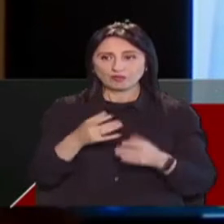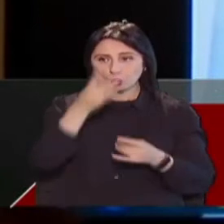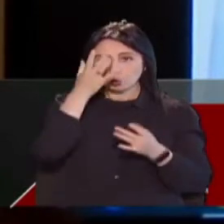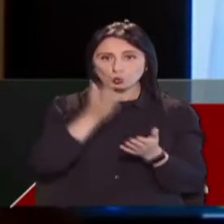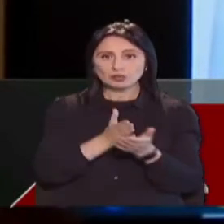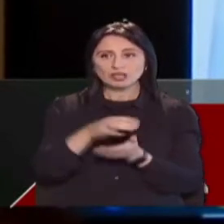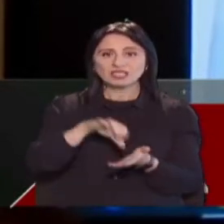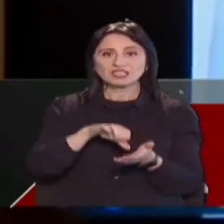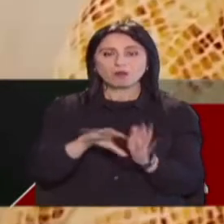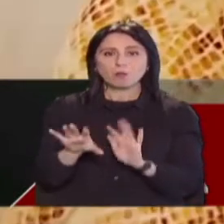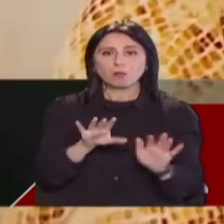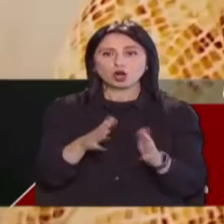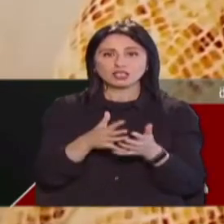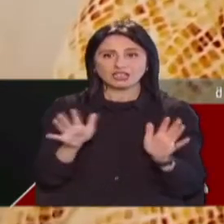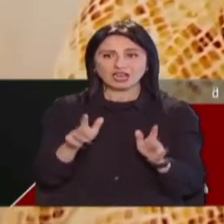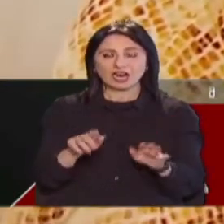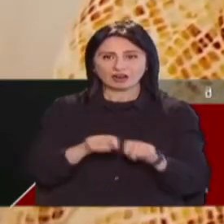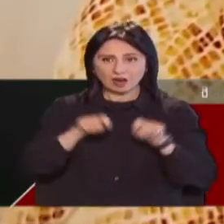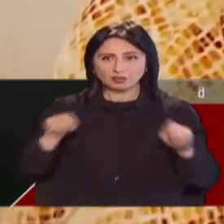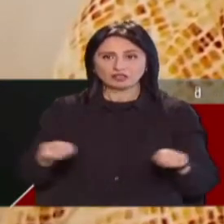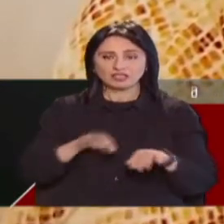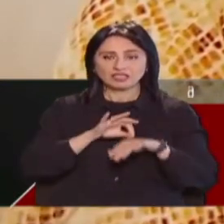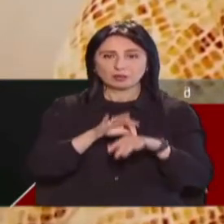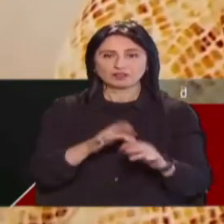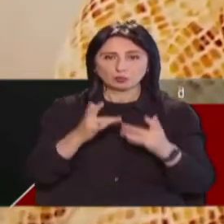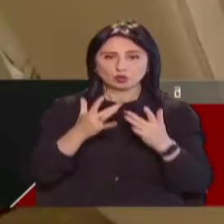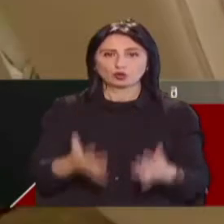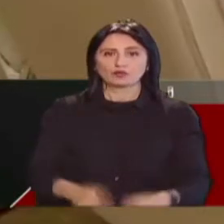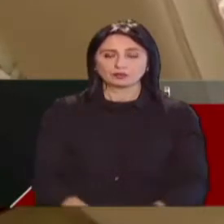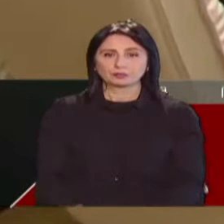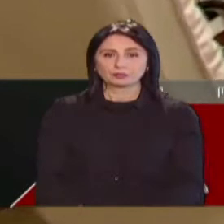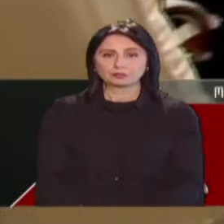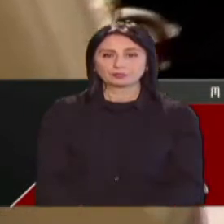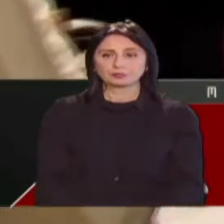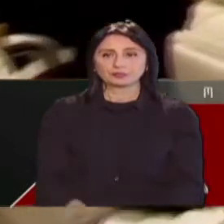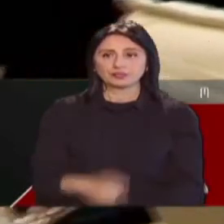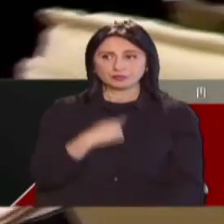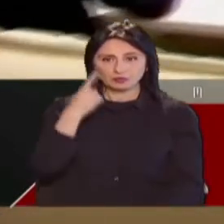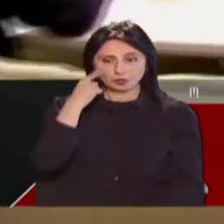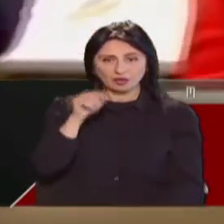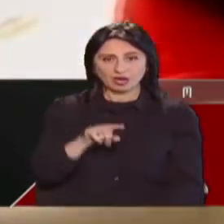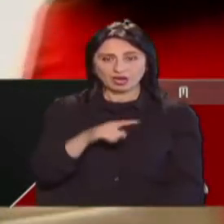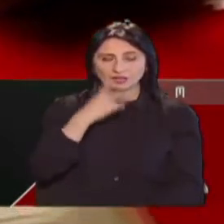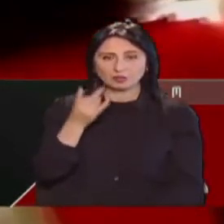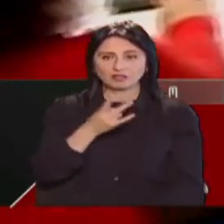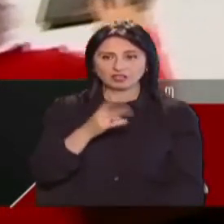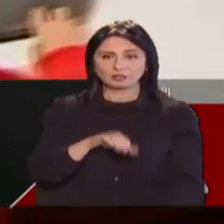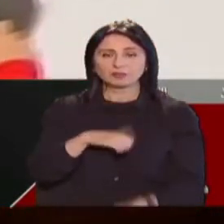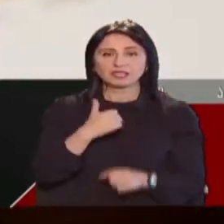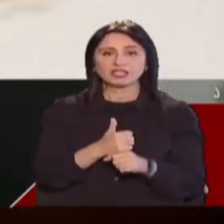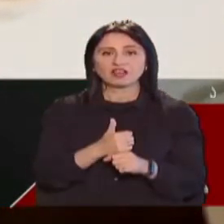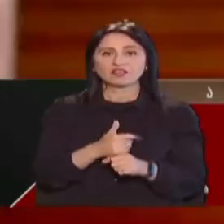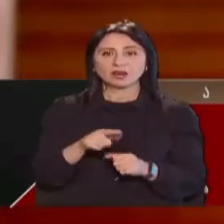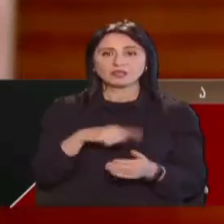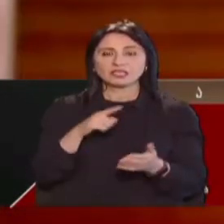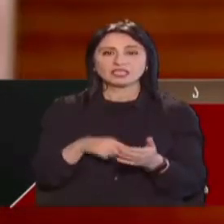სფეროს წარმომადგენლები პროცესის ღიად და გამჭვირვალე წარმართვას მოითხოვენ. Mă pikrop că ak, ratkma unda, tavari